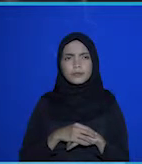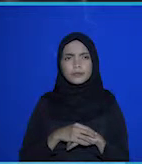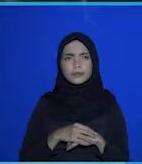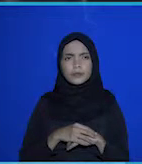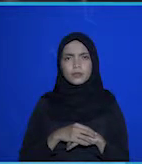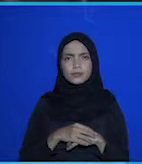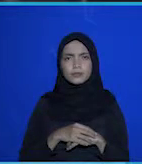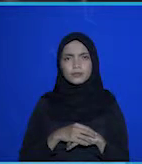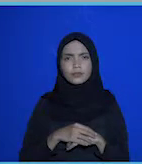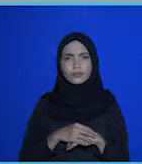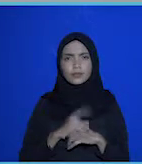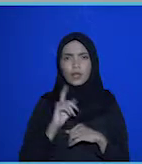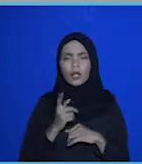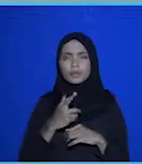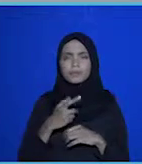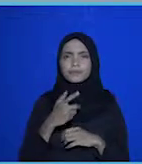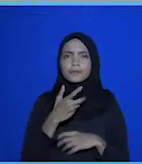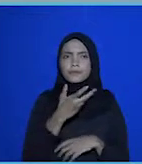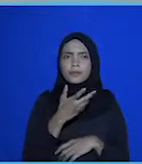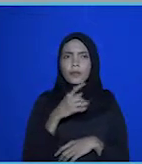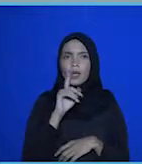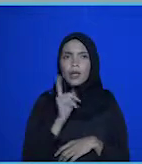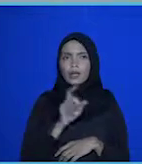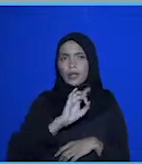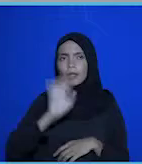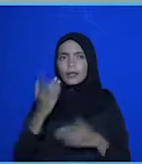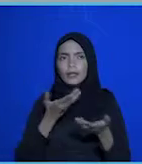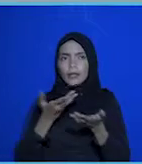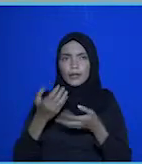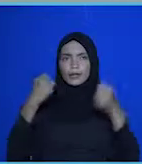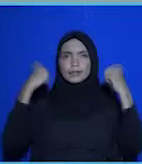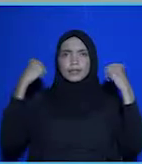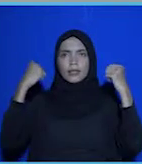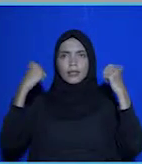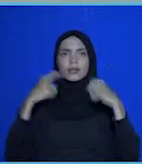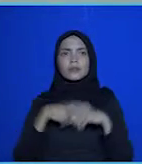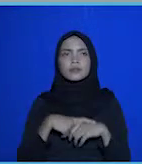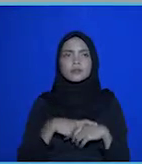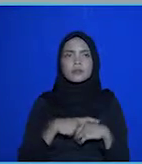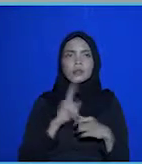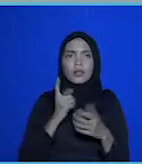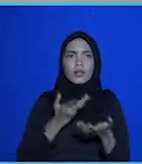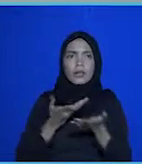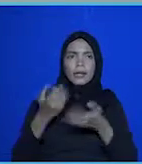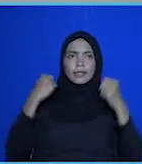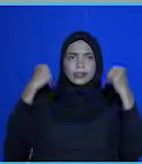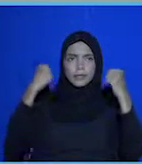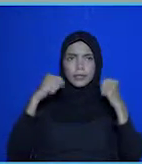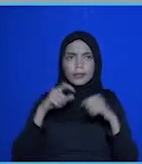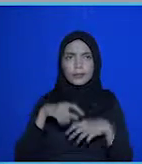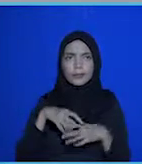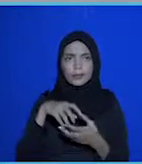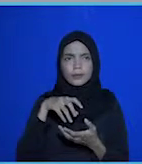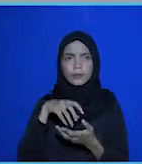nah ini Bapak Ibu sekalian, ada juga pelayanan kesehatan. Kalau pelayanan kesehatan tentu itu dikawal